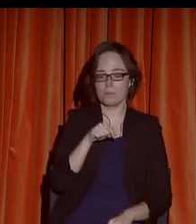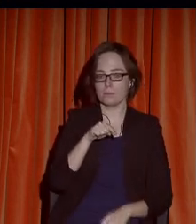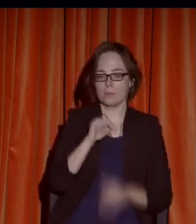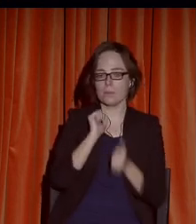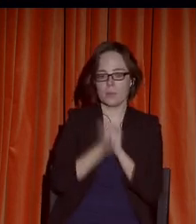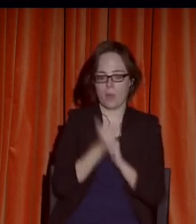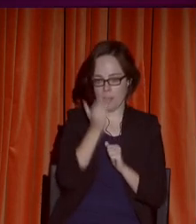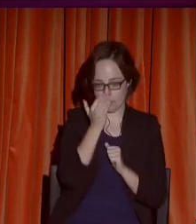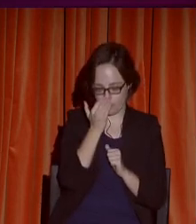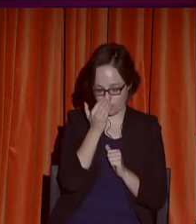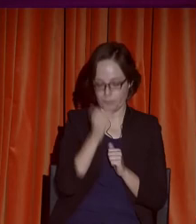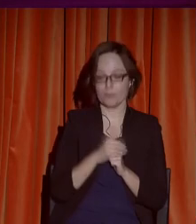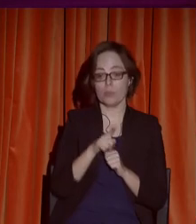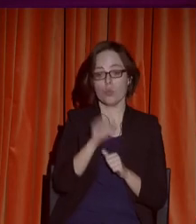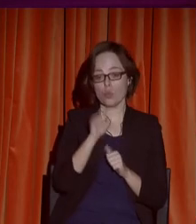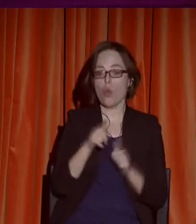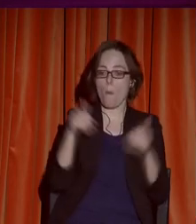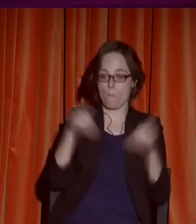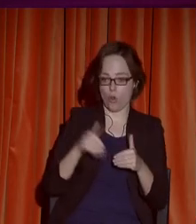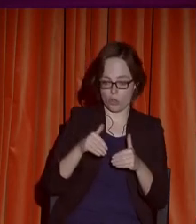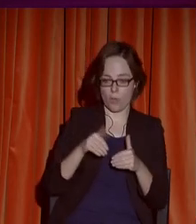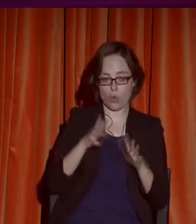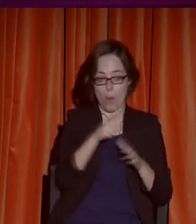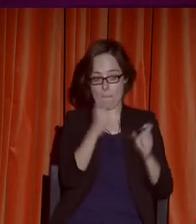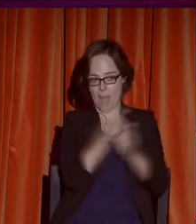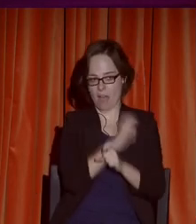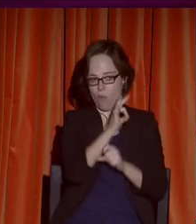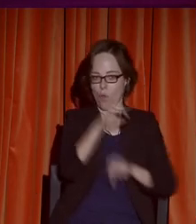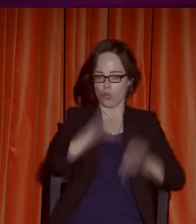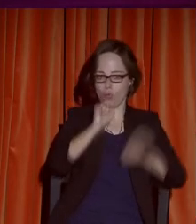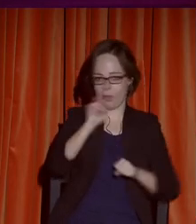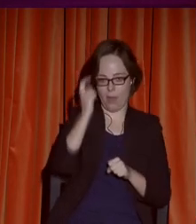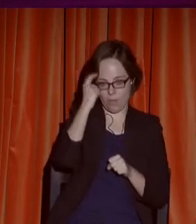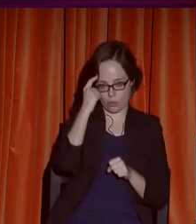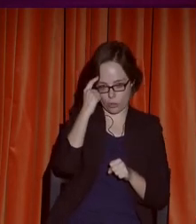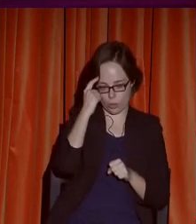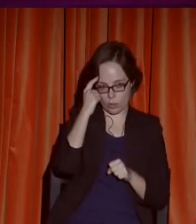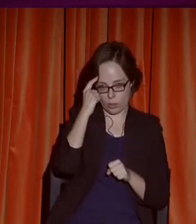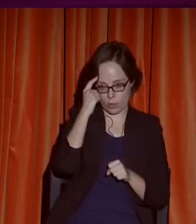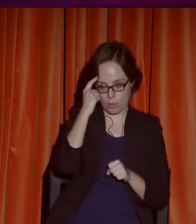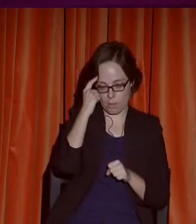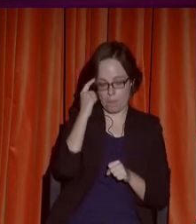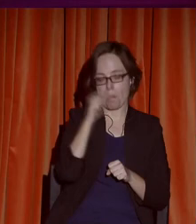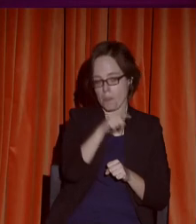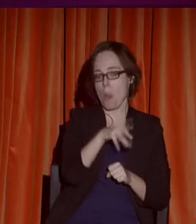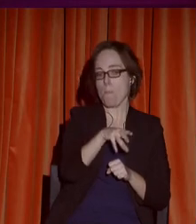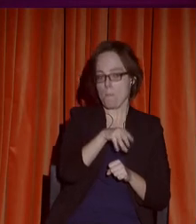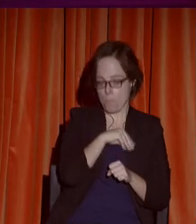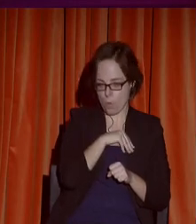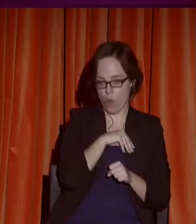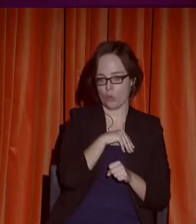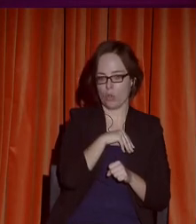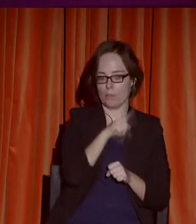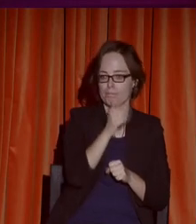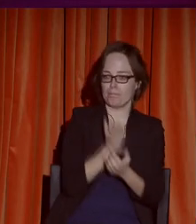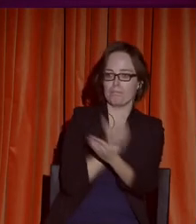taką oto możliwość, że Sąd Najwyższy danego państwa, czyli danego państwa, może